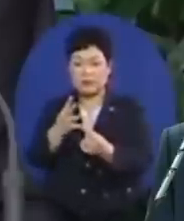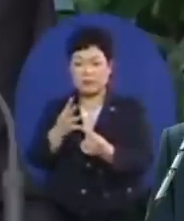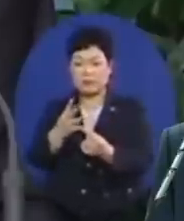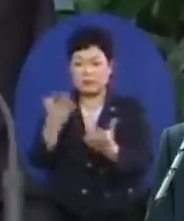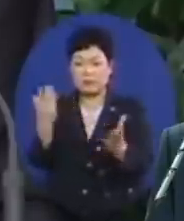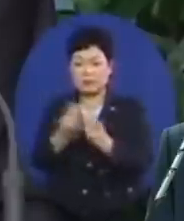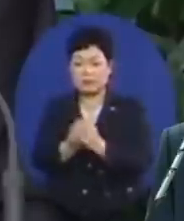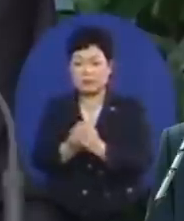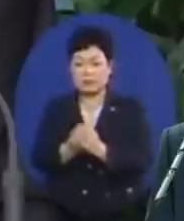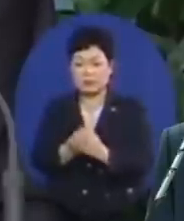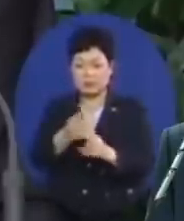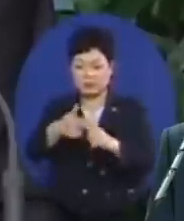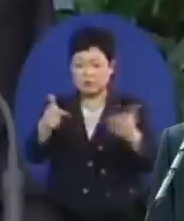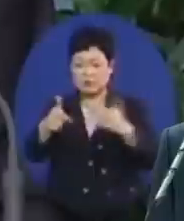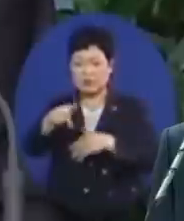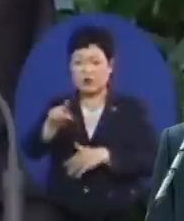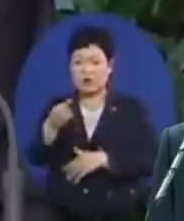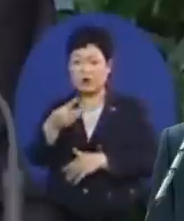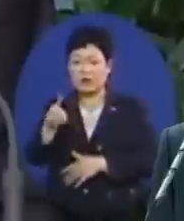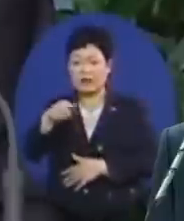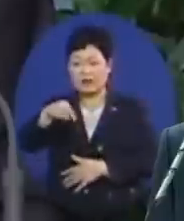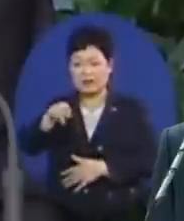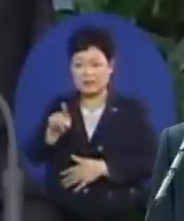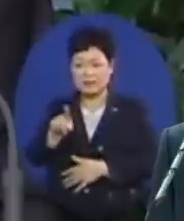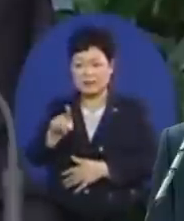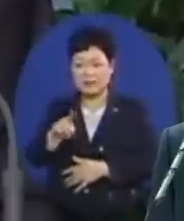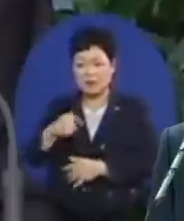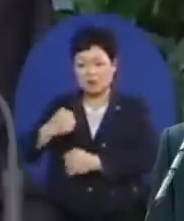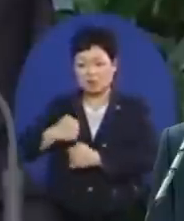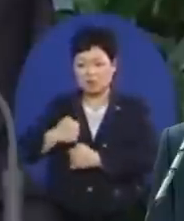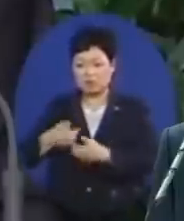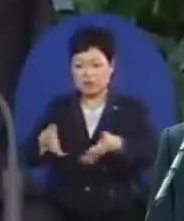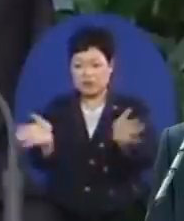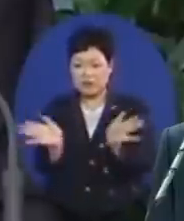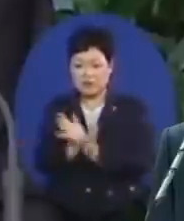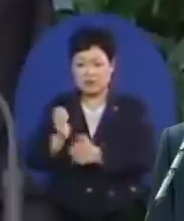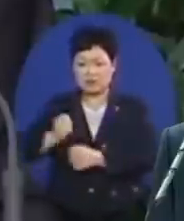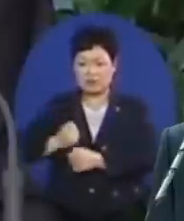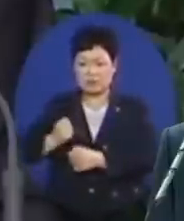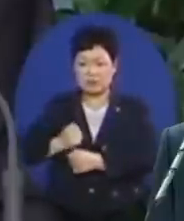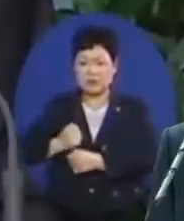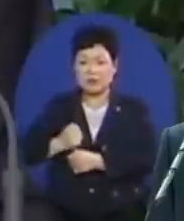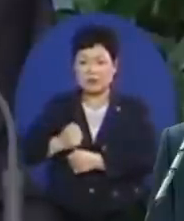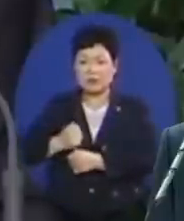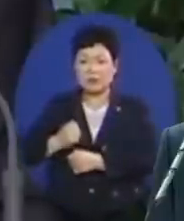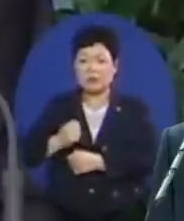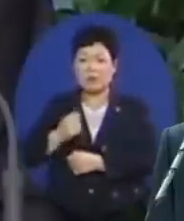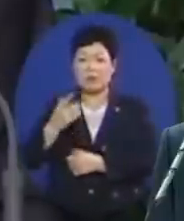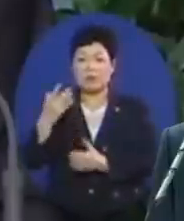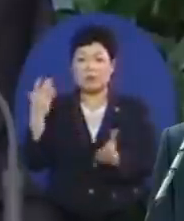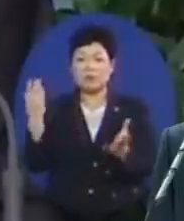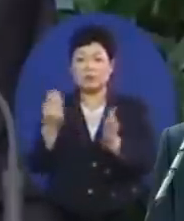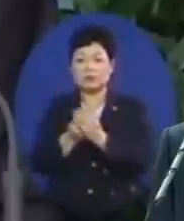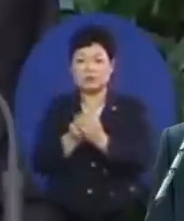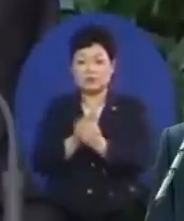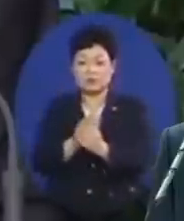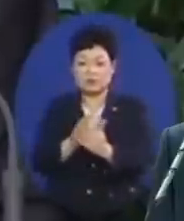예수님께서 그라사 지방에 군대 들린 귀신을 쫓아낸 것도 이 포세션, 사로잡힌 귀신인 것입니다.